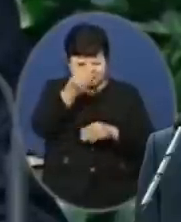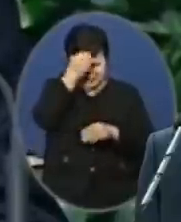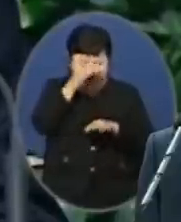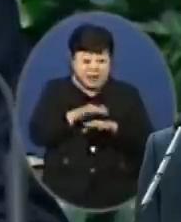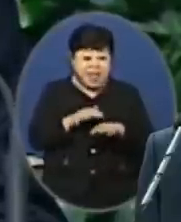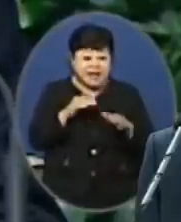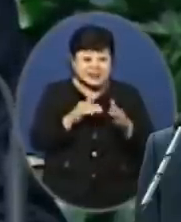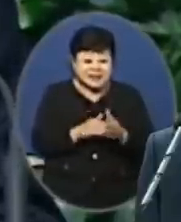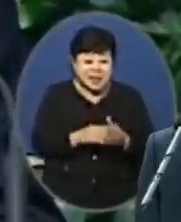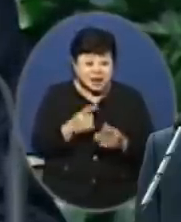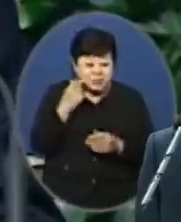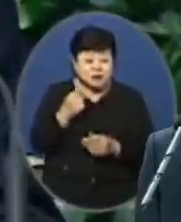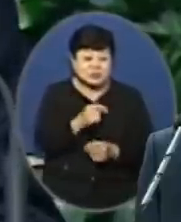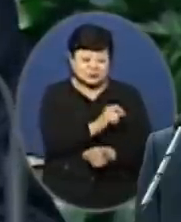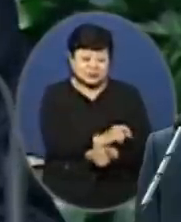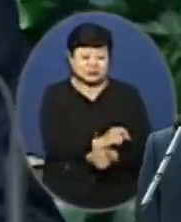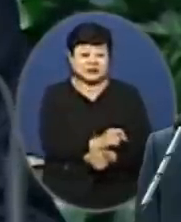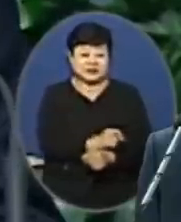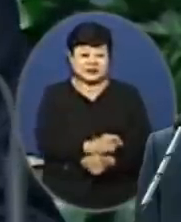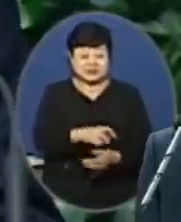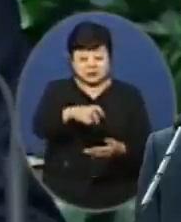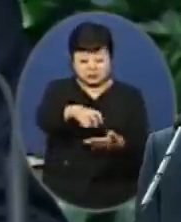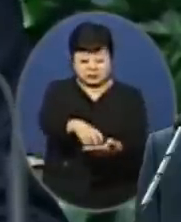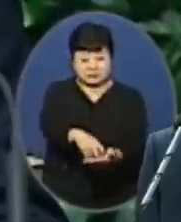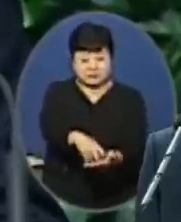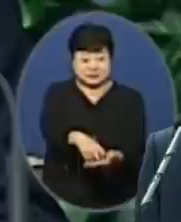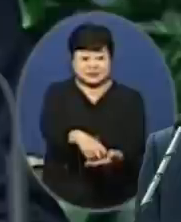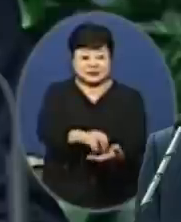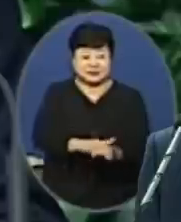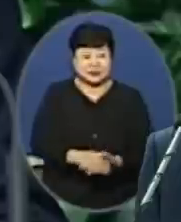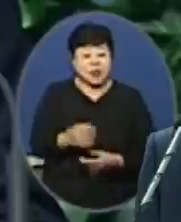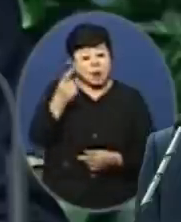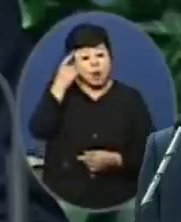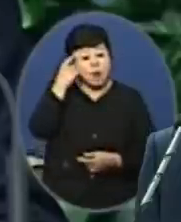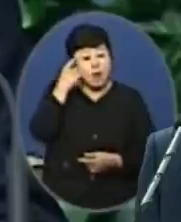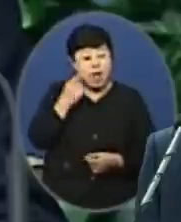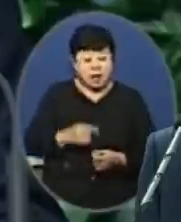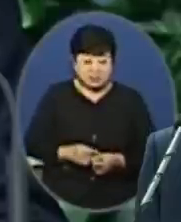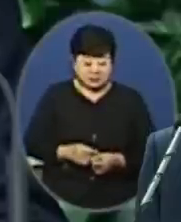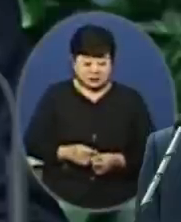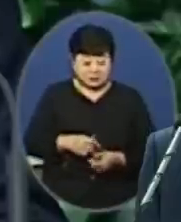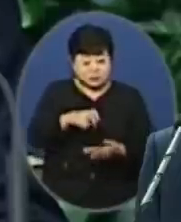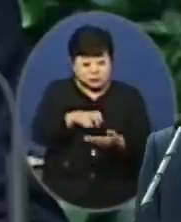들어오니까 두 말 안 하고 나에게 물어볼 겁니다. 그럼 왜 물어볼 거냐.